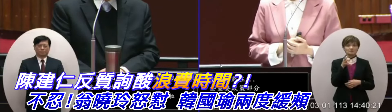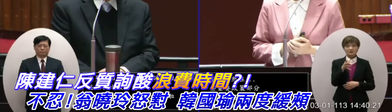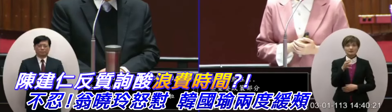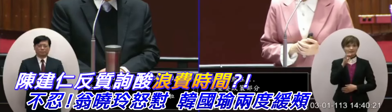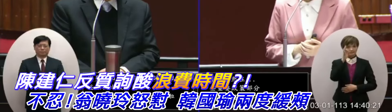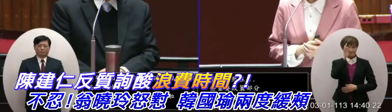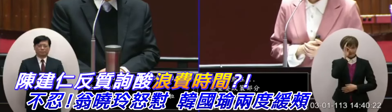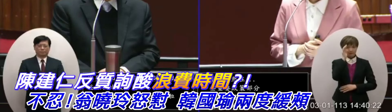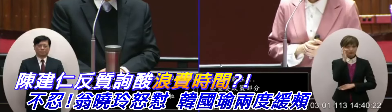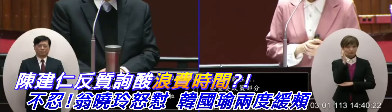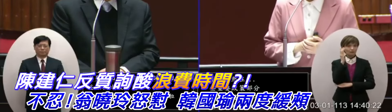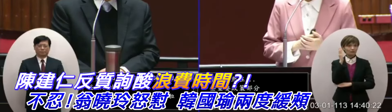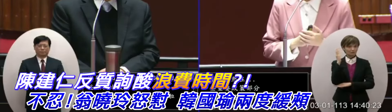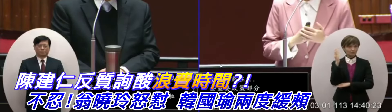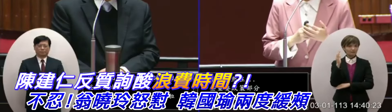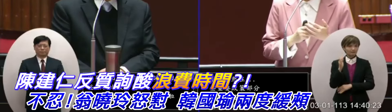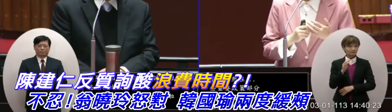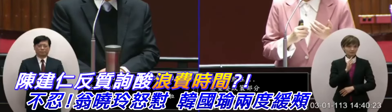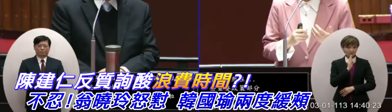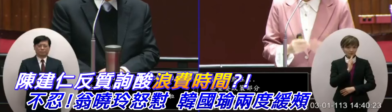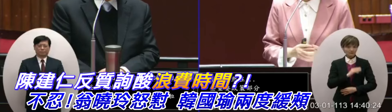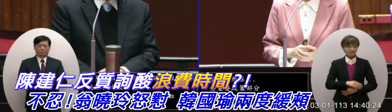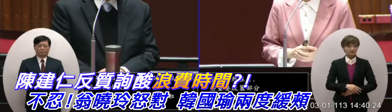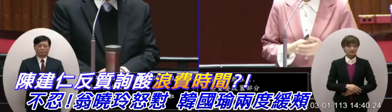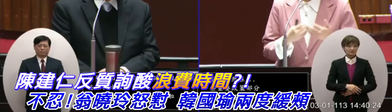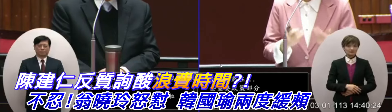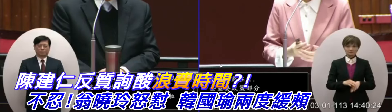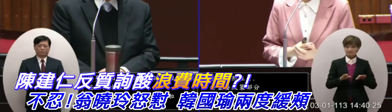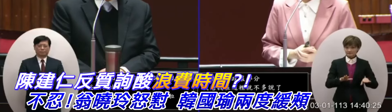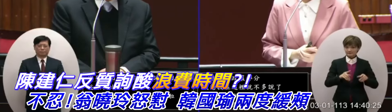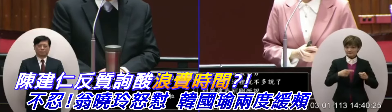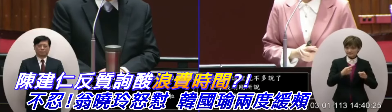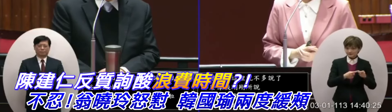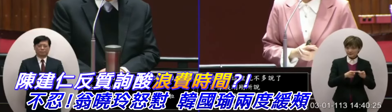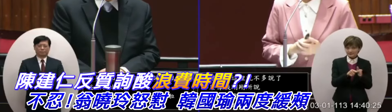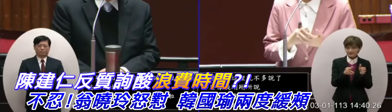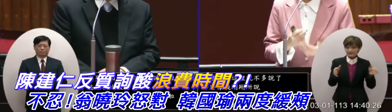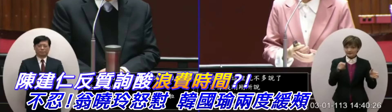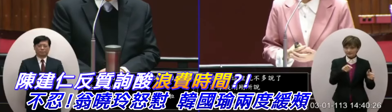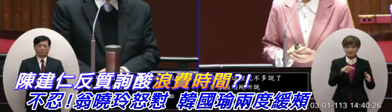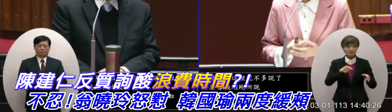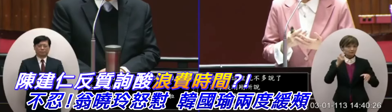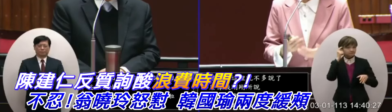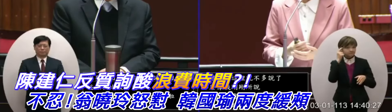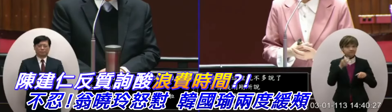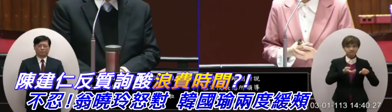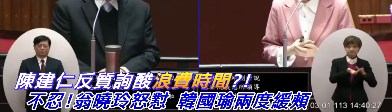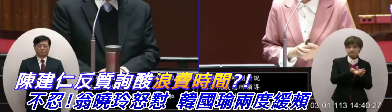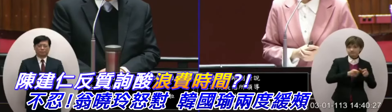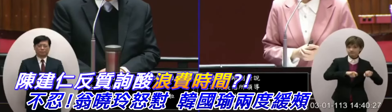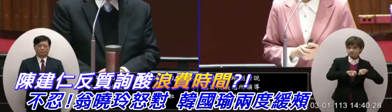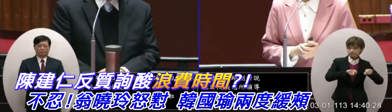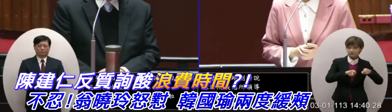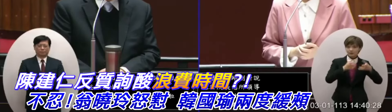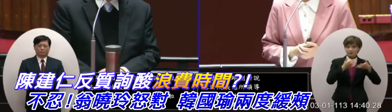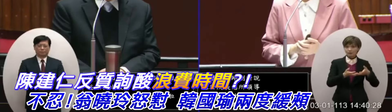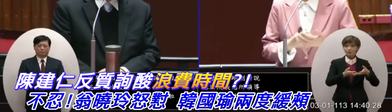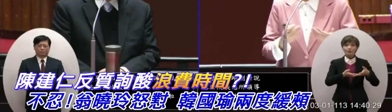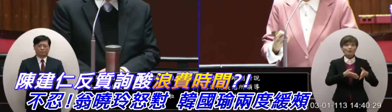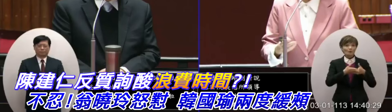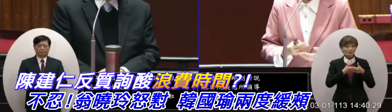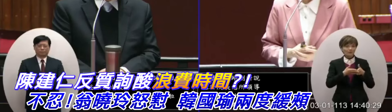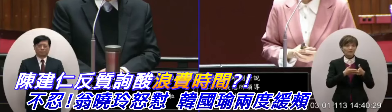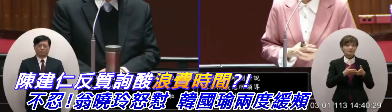本席不会询问你在今年你预计要做些什么你的施政重点，因为